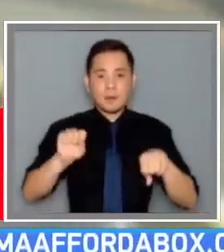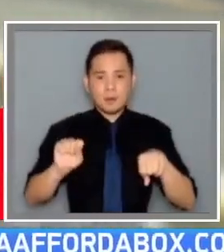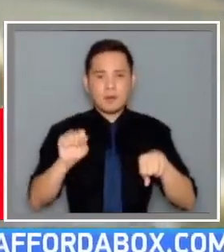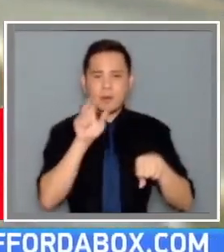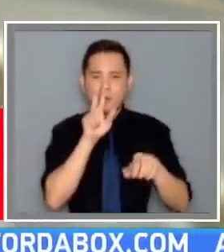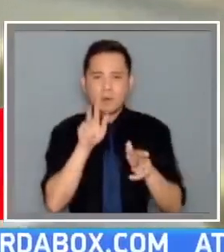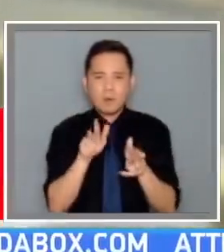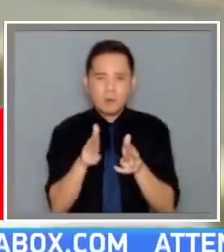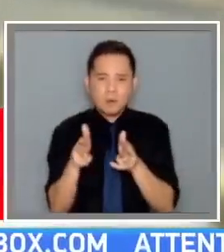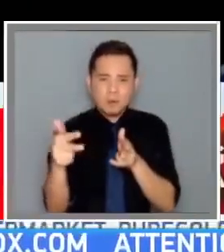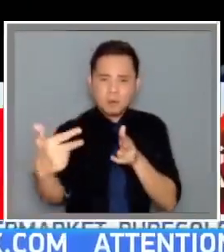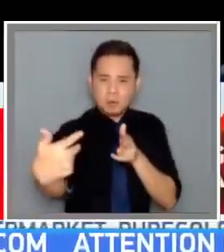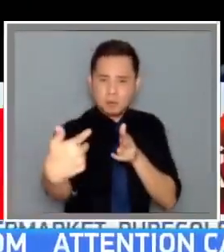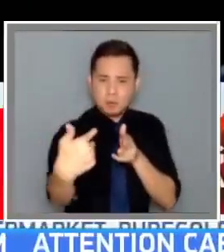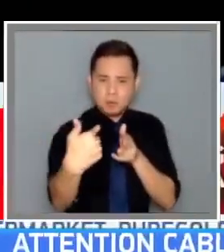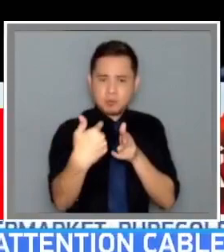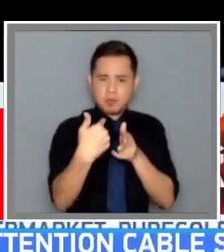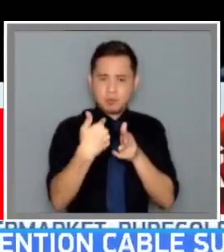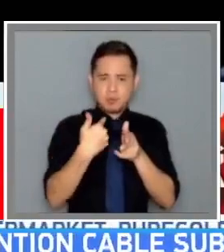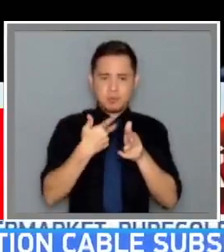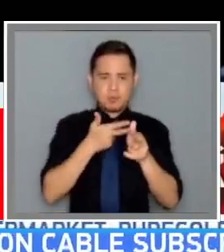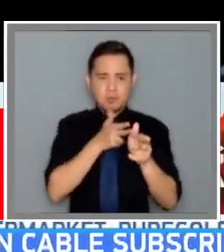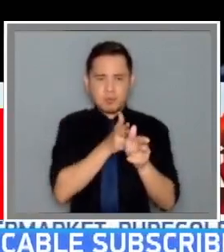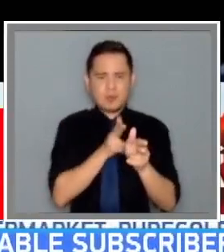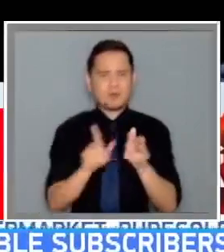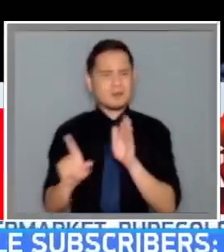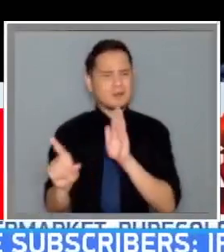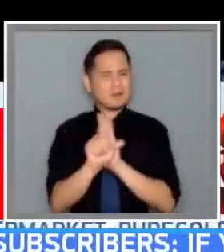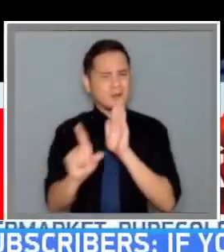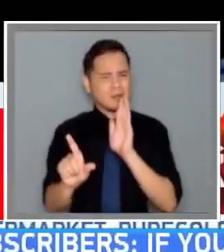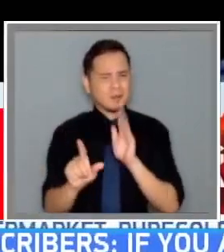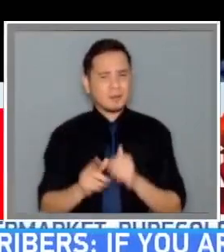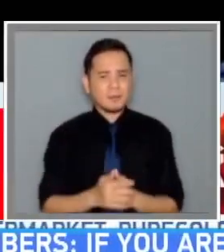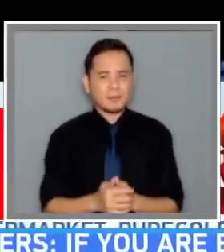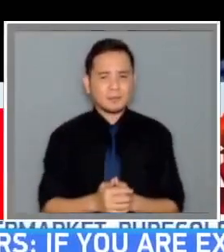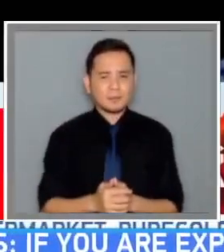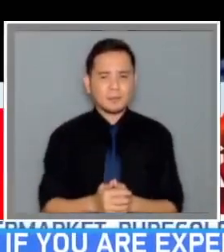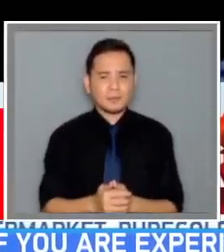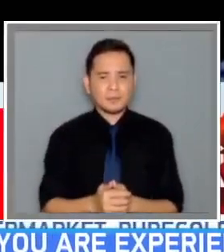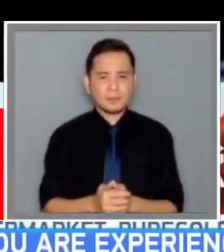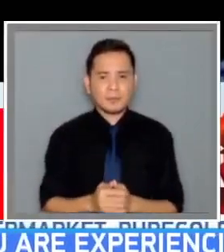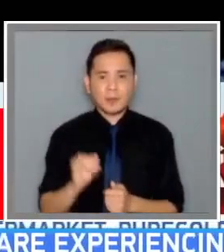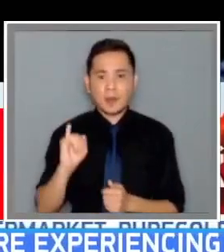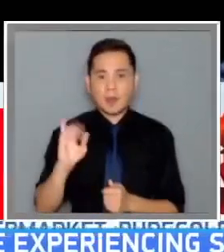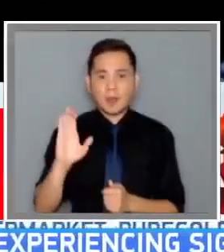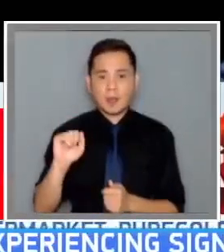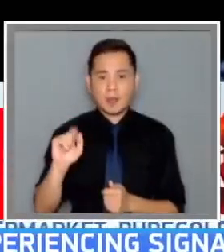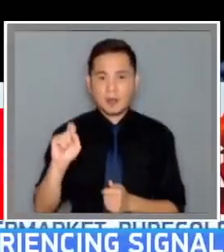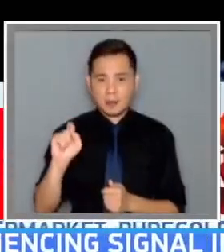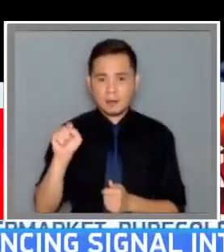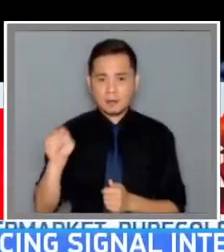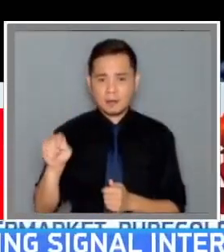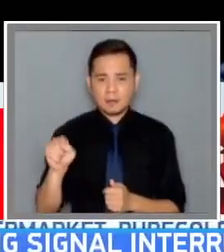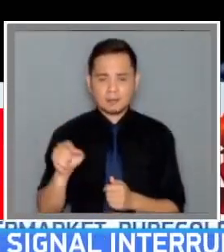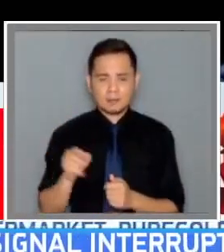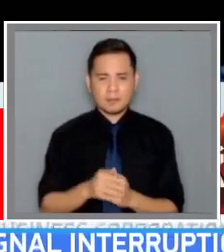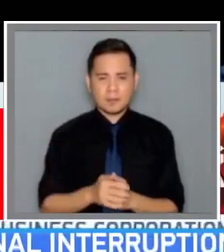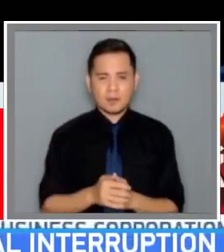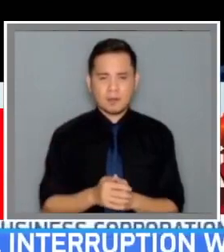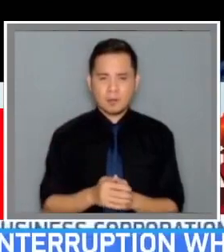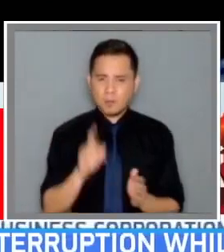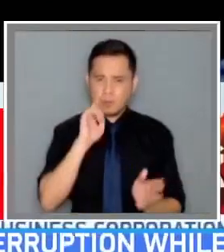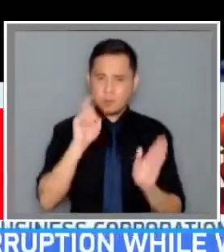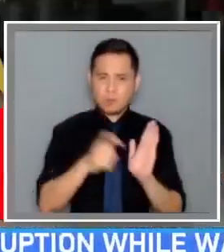nag-counterflow pa para makalabas sa busway. Ayon sa Interagency Council for Traffic o IAC, dumami ang bilang ng sasakyan